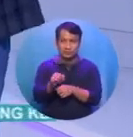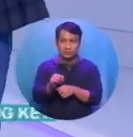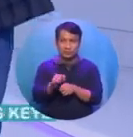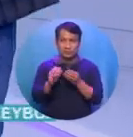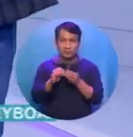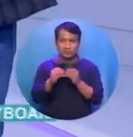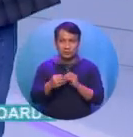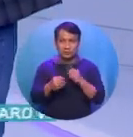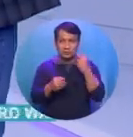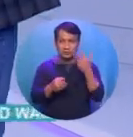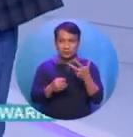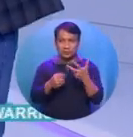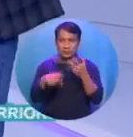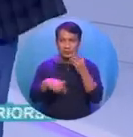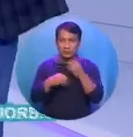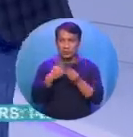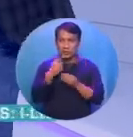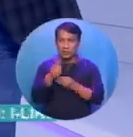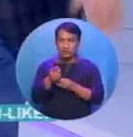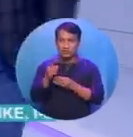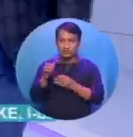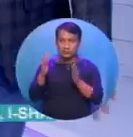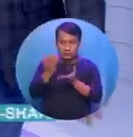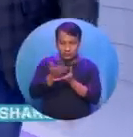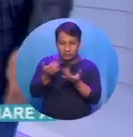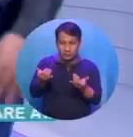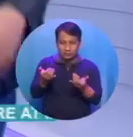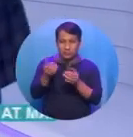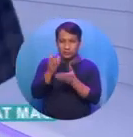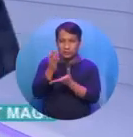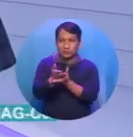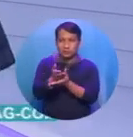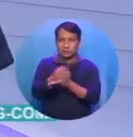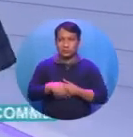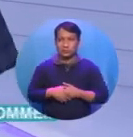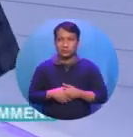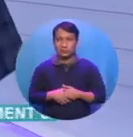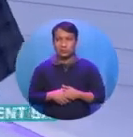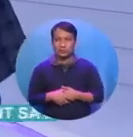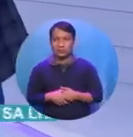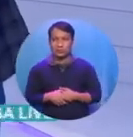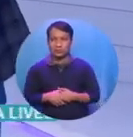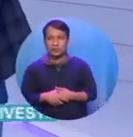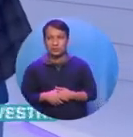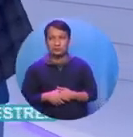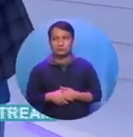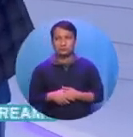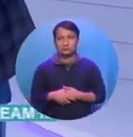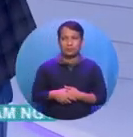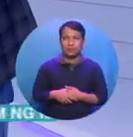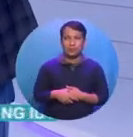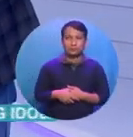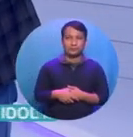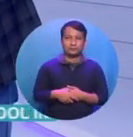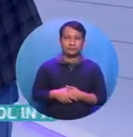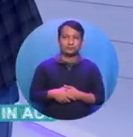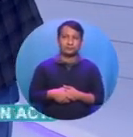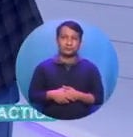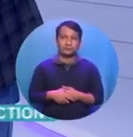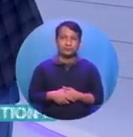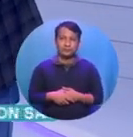tatlo. Promise, this time, kakat ko na. Ma'am Maylin? Hello? Ma'am